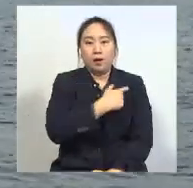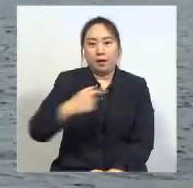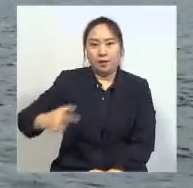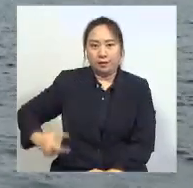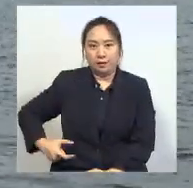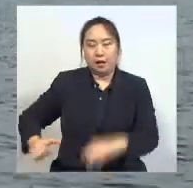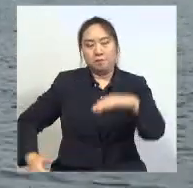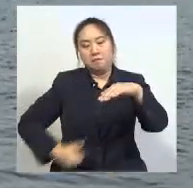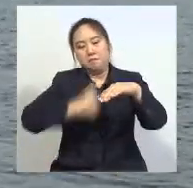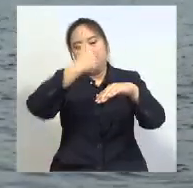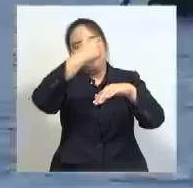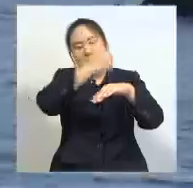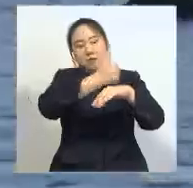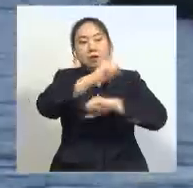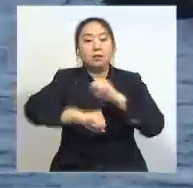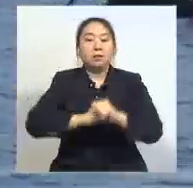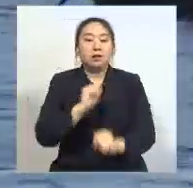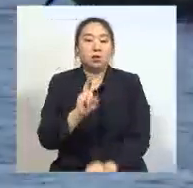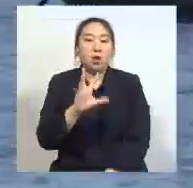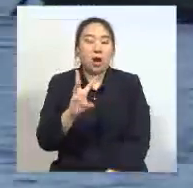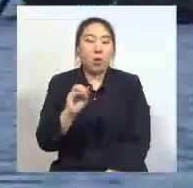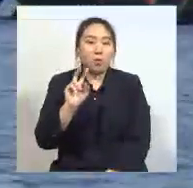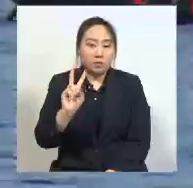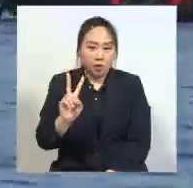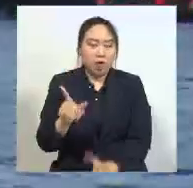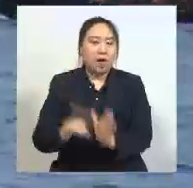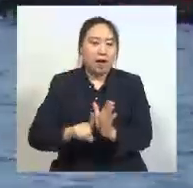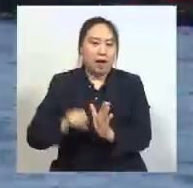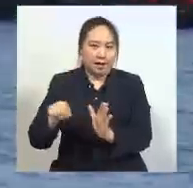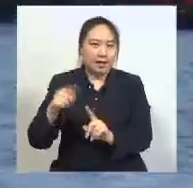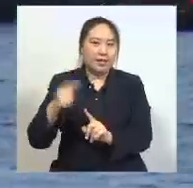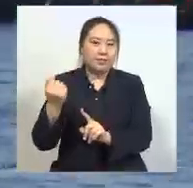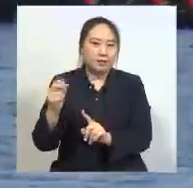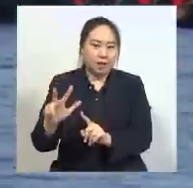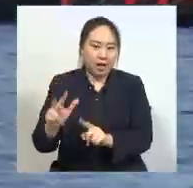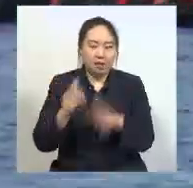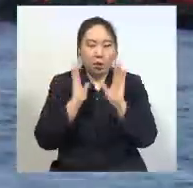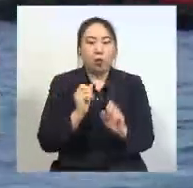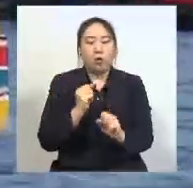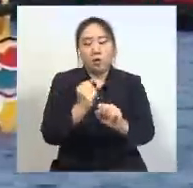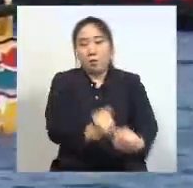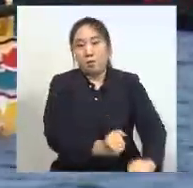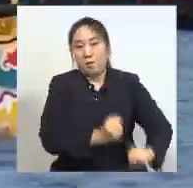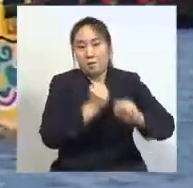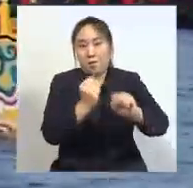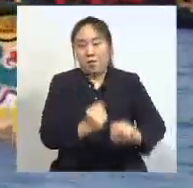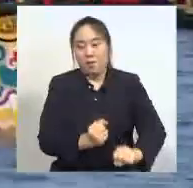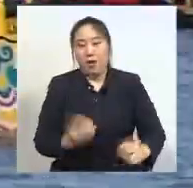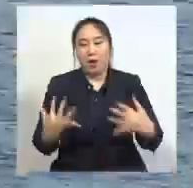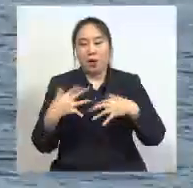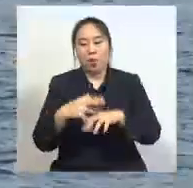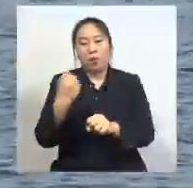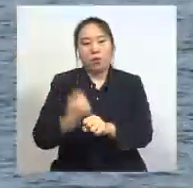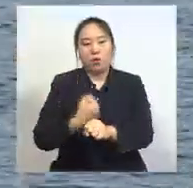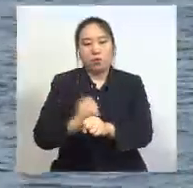ษกพุทธศักราช2562เบื้องปลายครั้งที่13มีกำลังพลประจำเรือเข้าร่วมฝึกซ้อมในทุกริ้วข